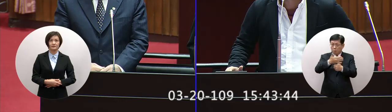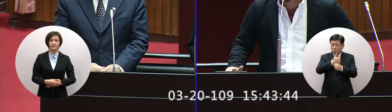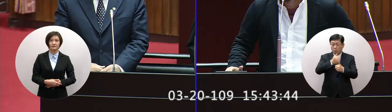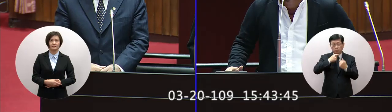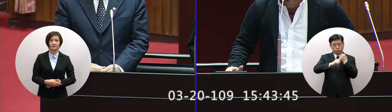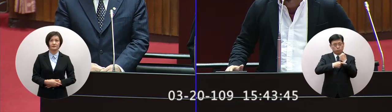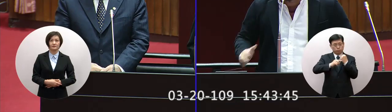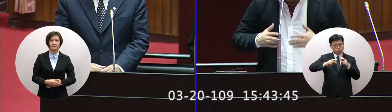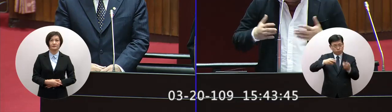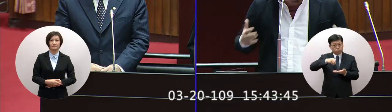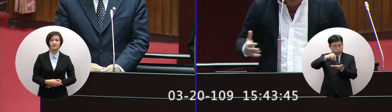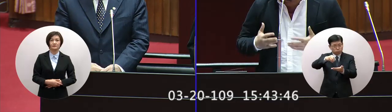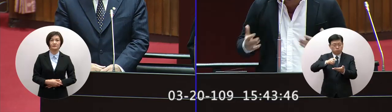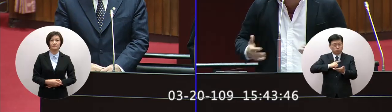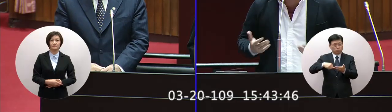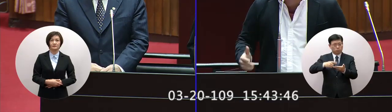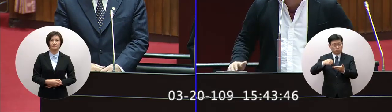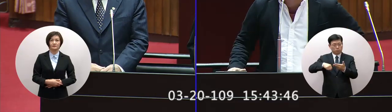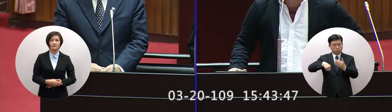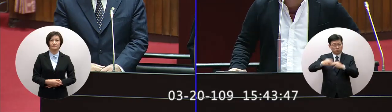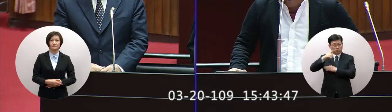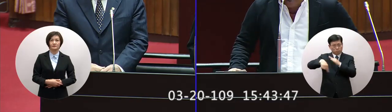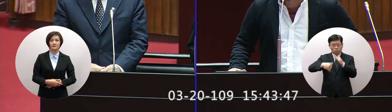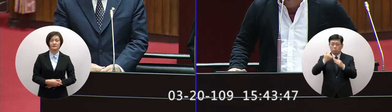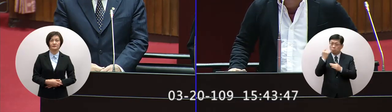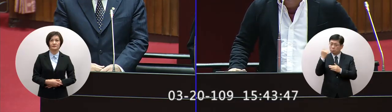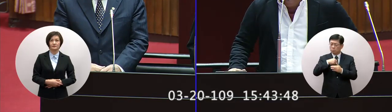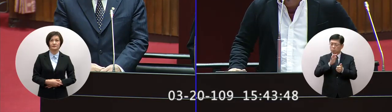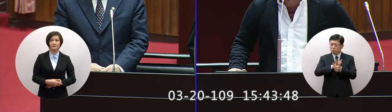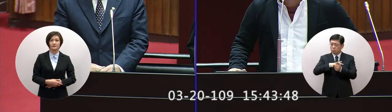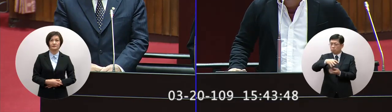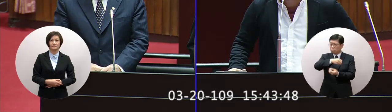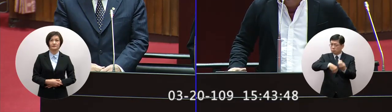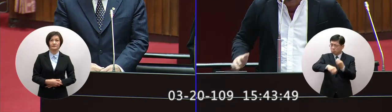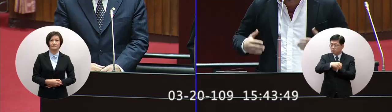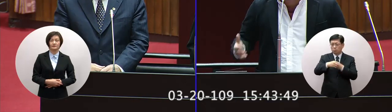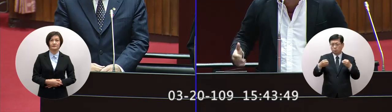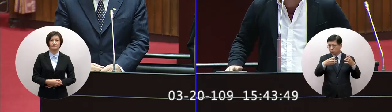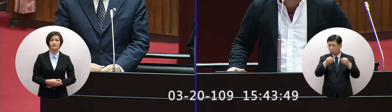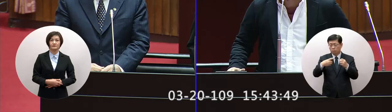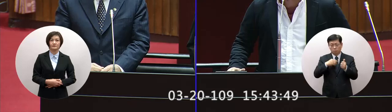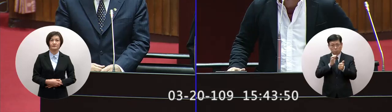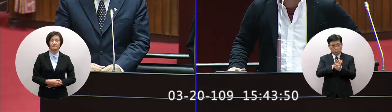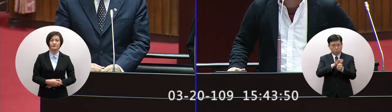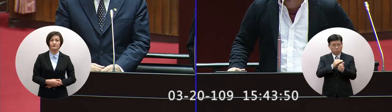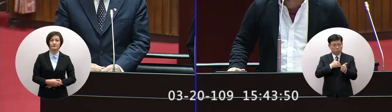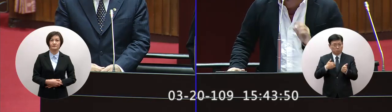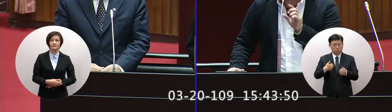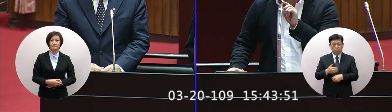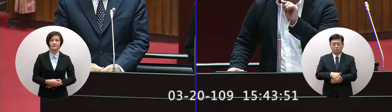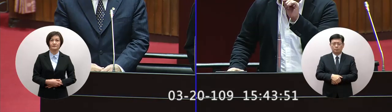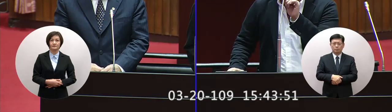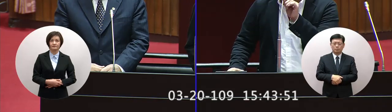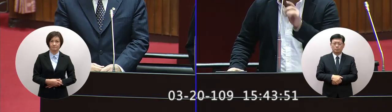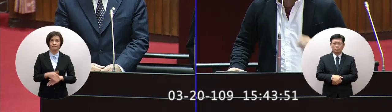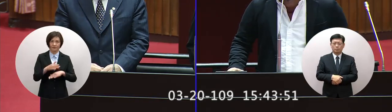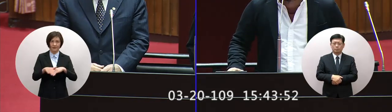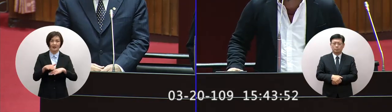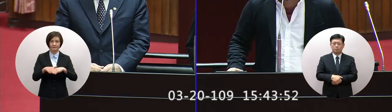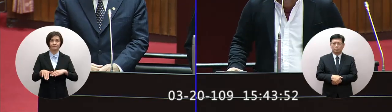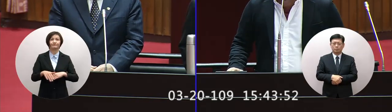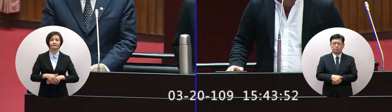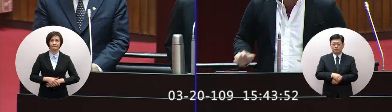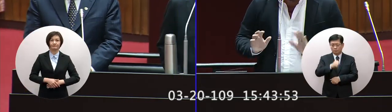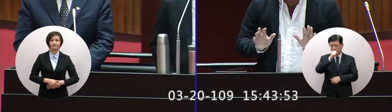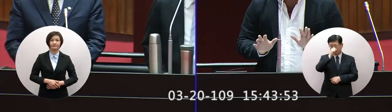法的工作，其实可以行政院可以给予更多的一些协调，包括是来一些帮助，这些帮助吗？ 对，